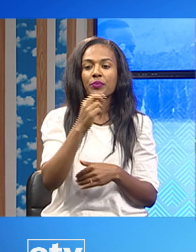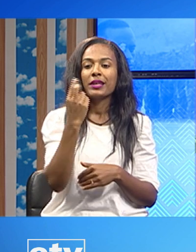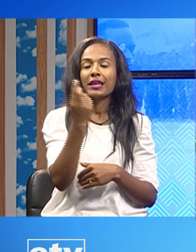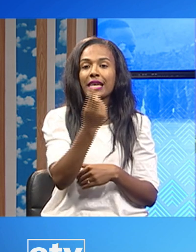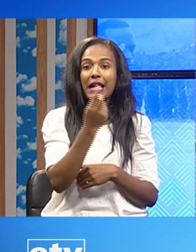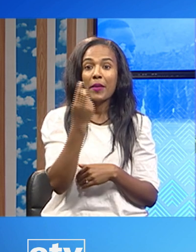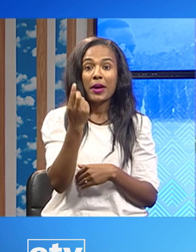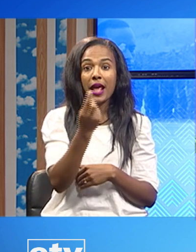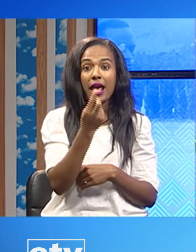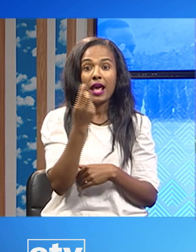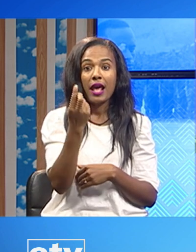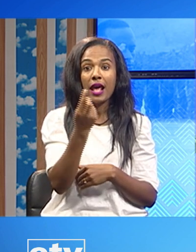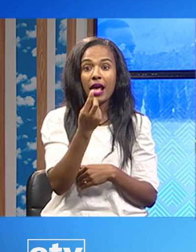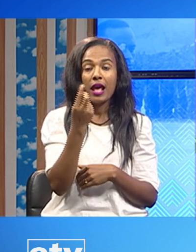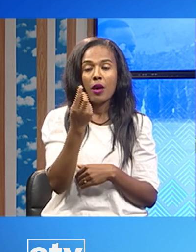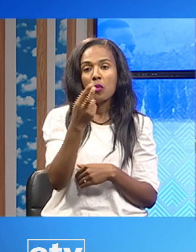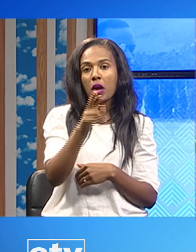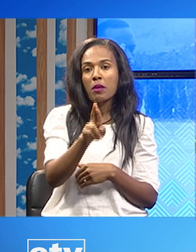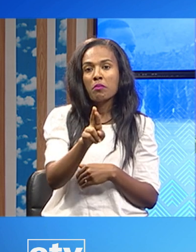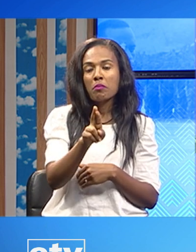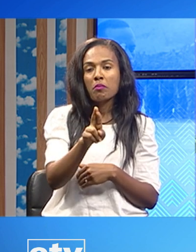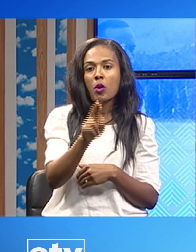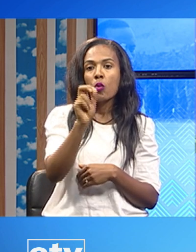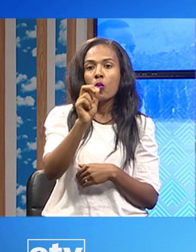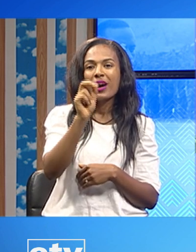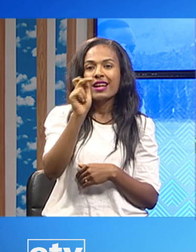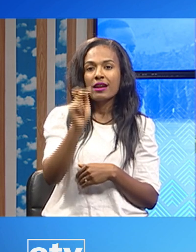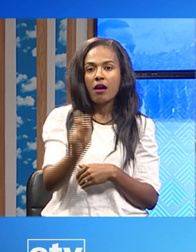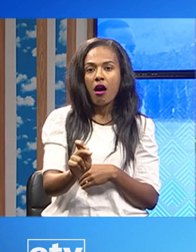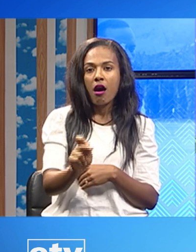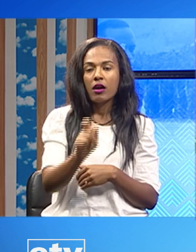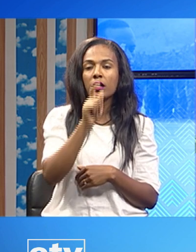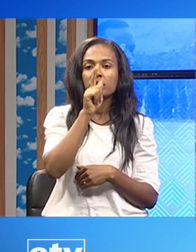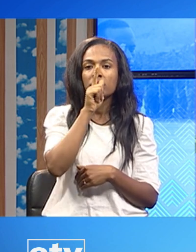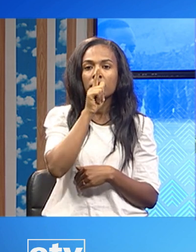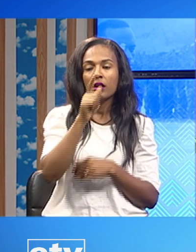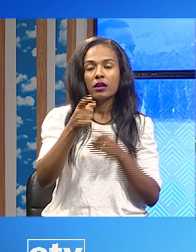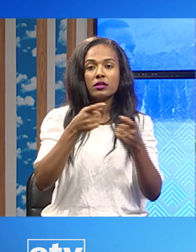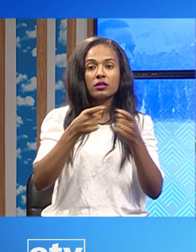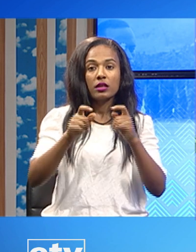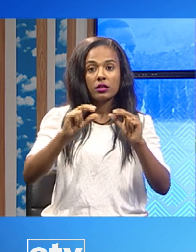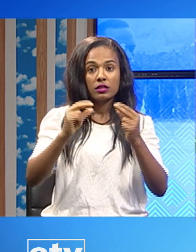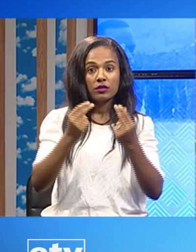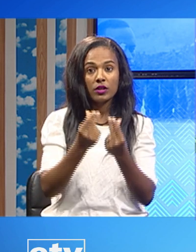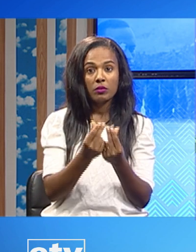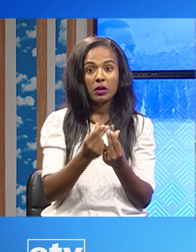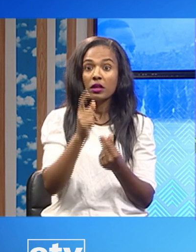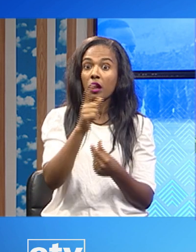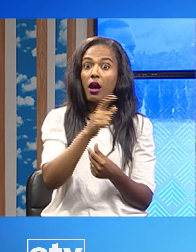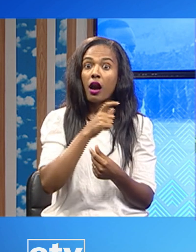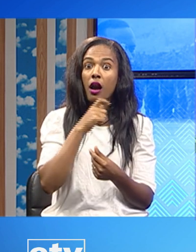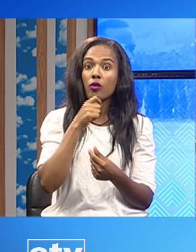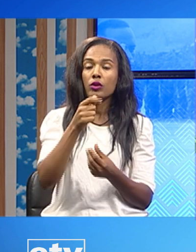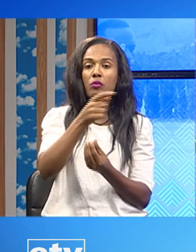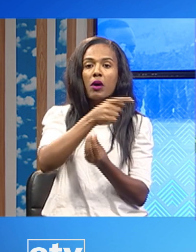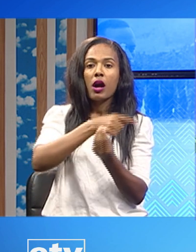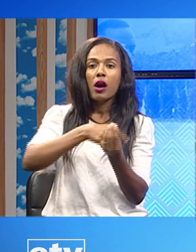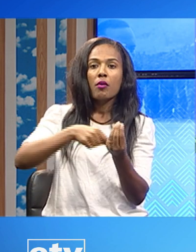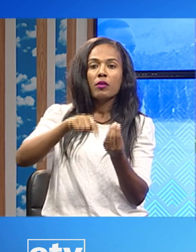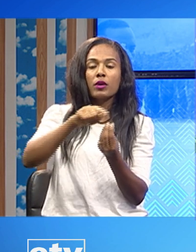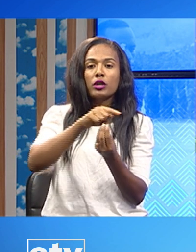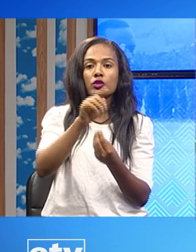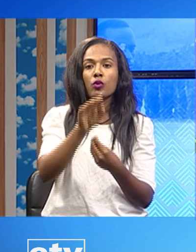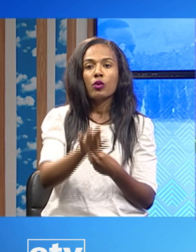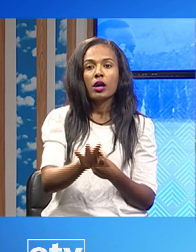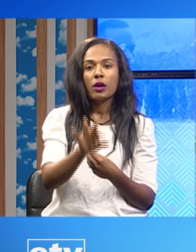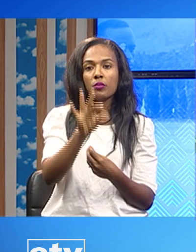ቀበሌ ወይም የወረዳ የጸጥታና የአስተዳደር ጽህፈት ቤት ካልሆነም በአካባቢያቸው